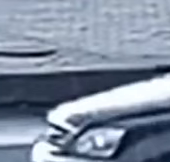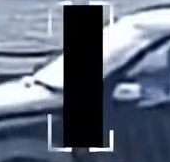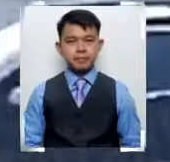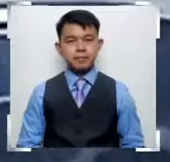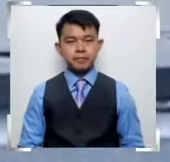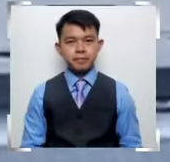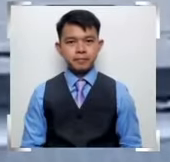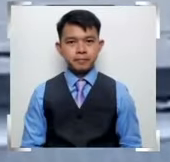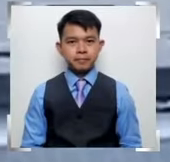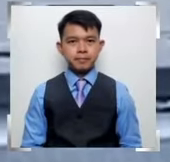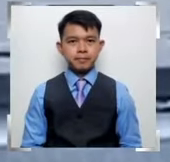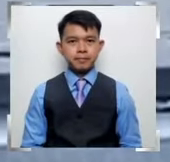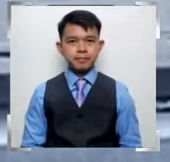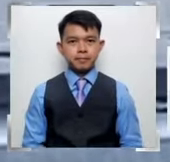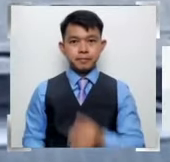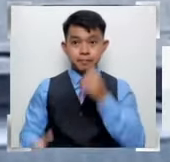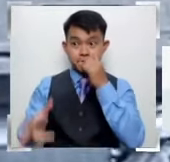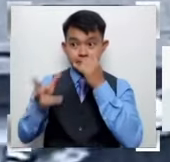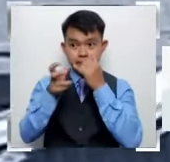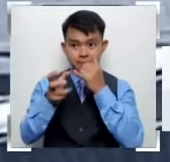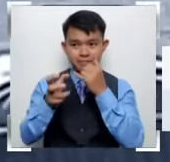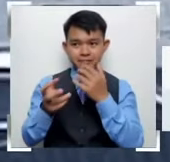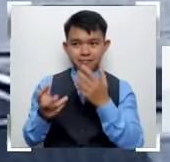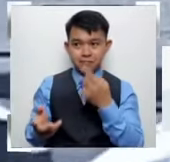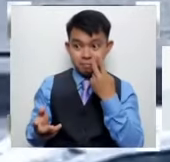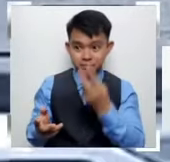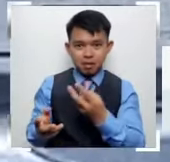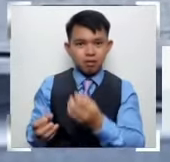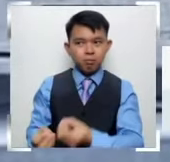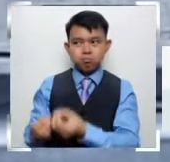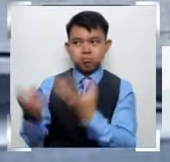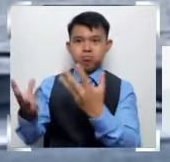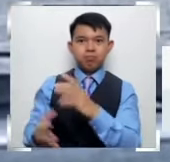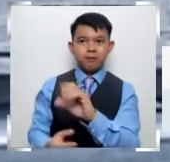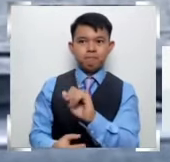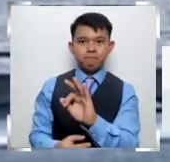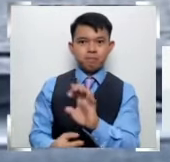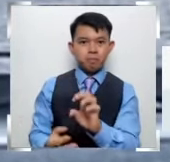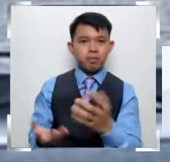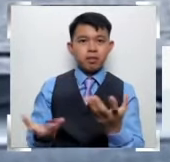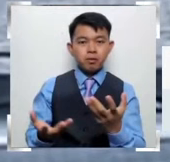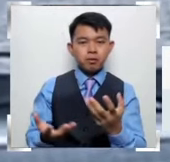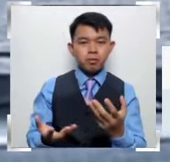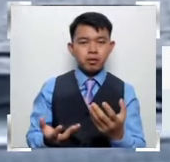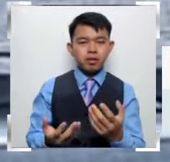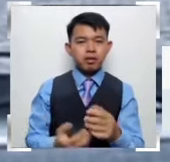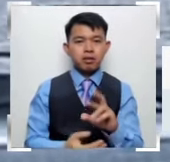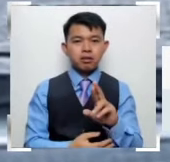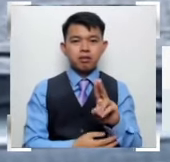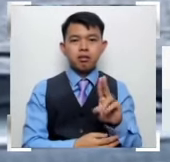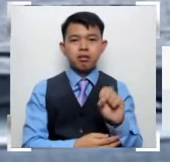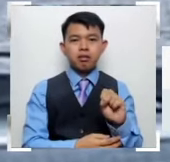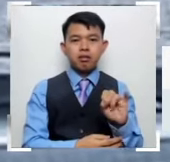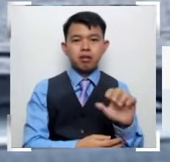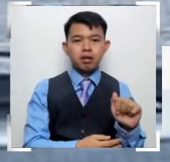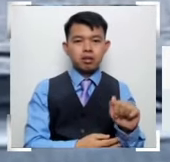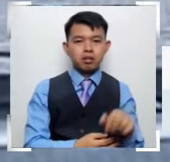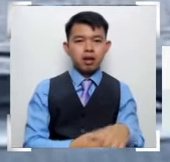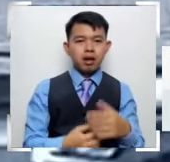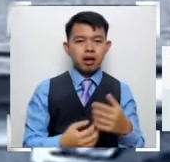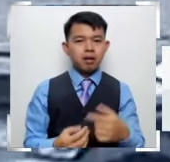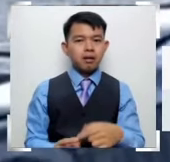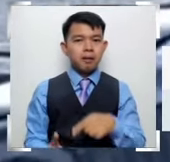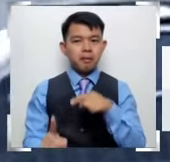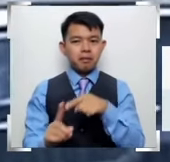Kuha yan ng pagsabog ng isang cafe sa St. Petersburg, Russia. Nasawi po ang isang kilalang